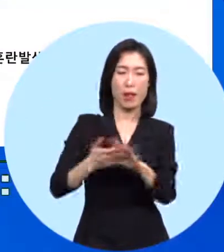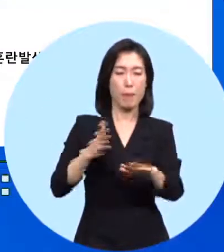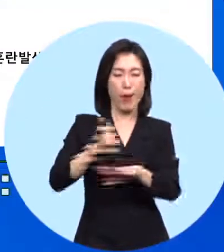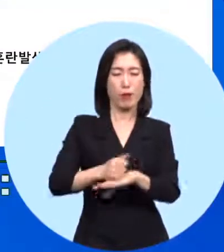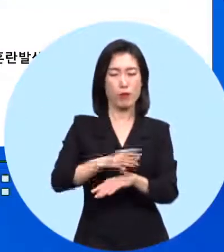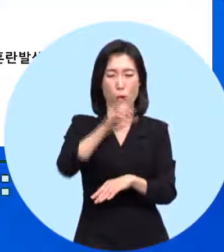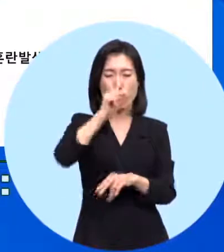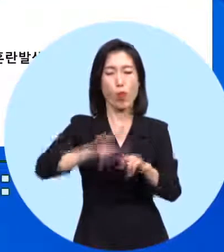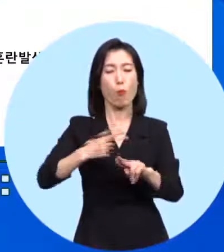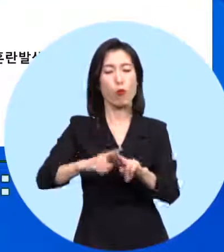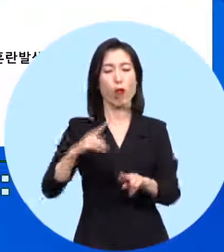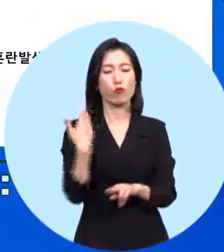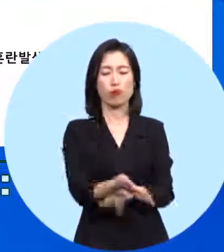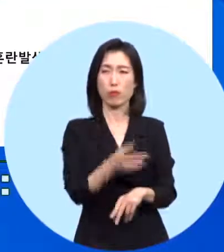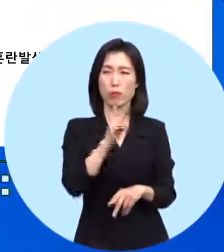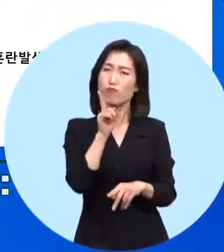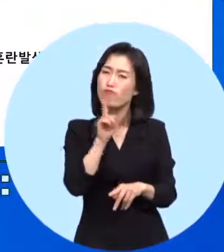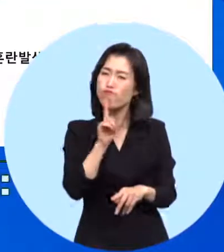교육은